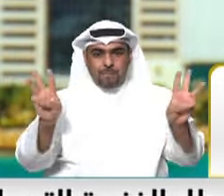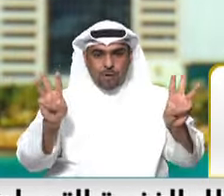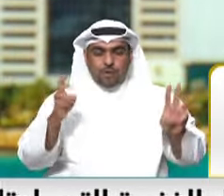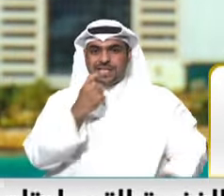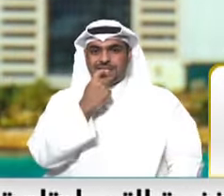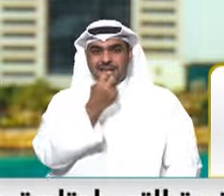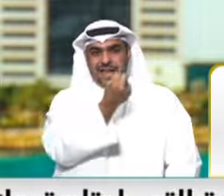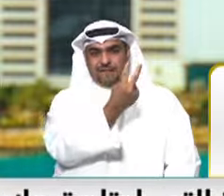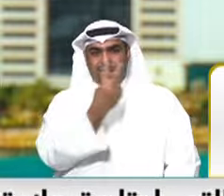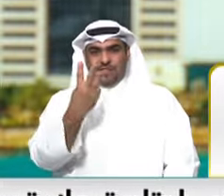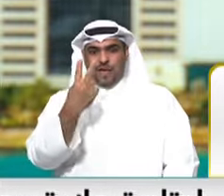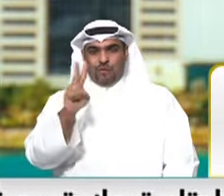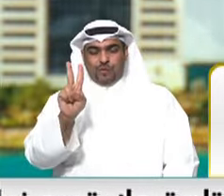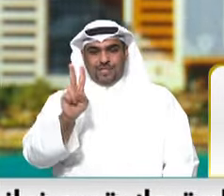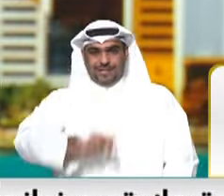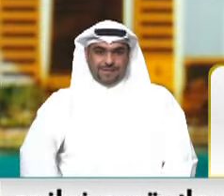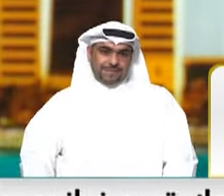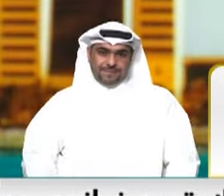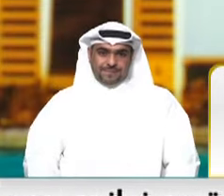2023.